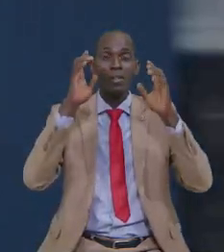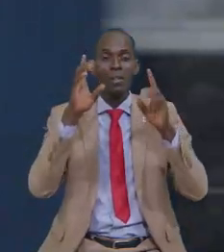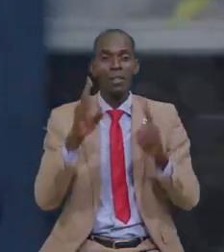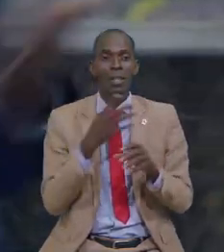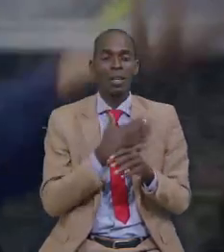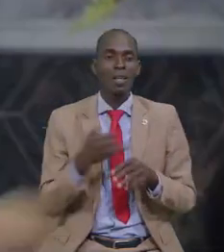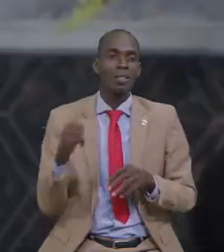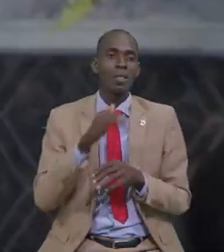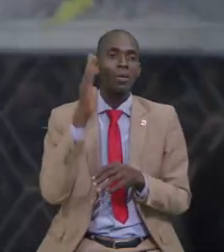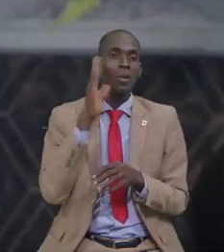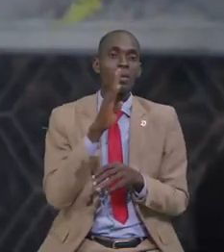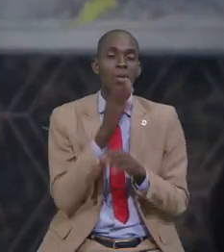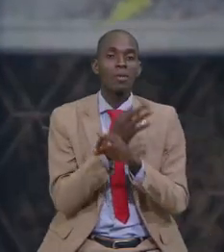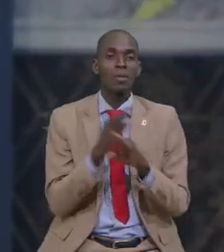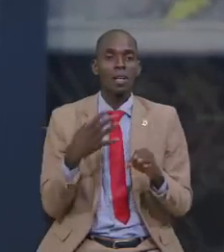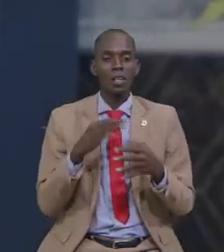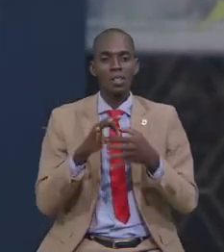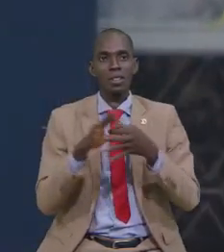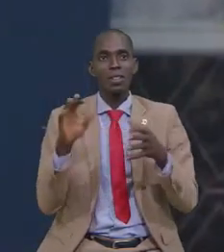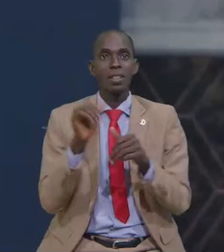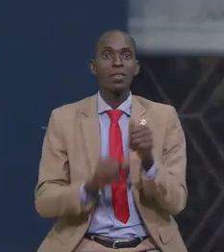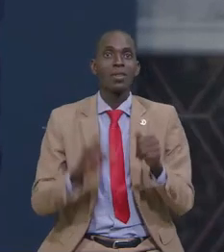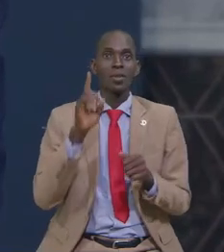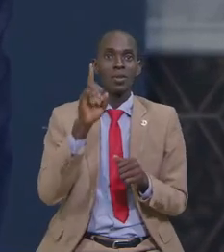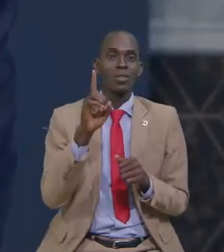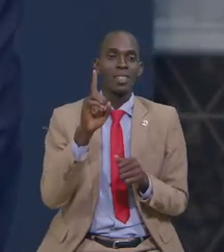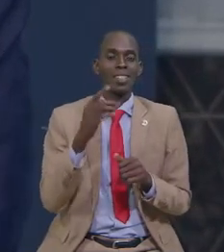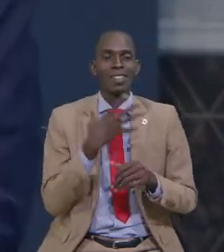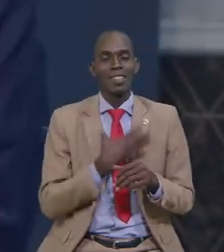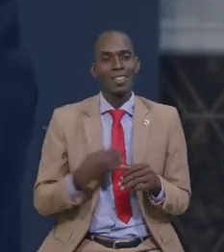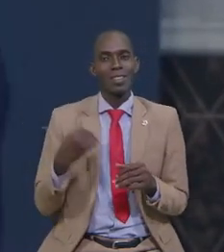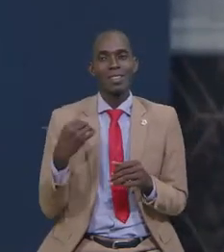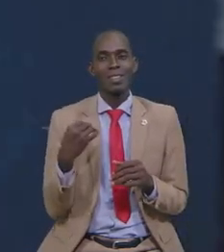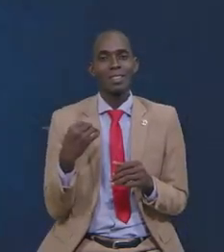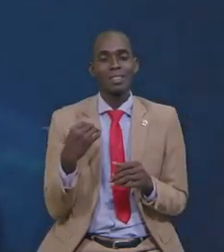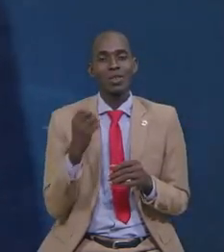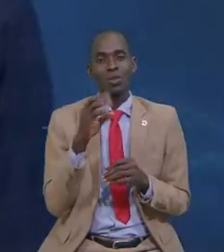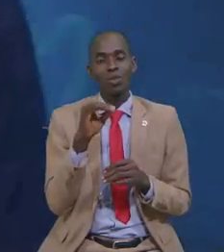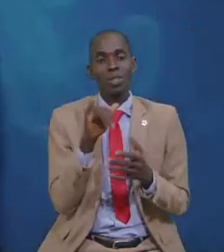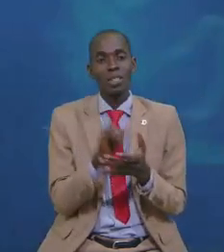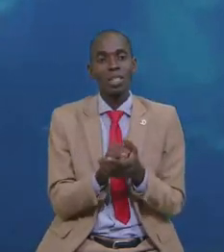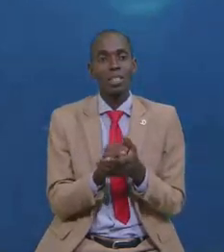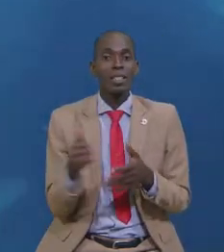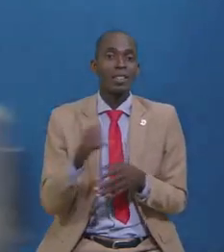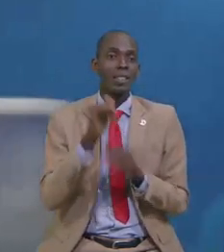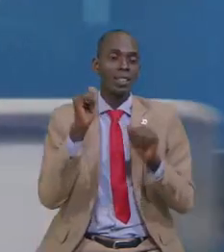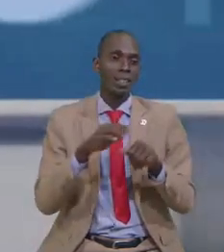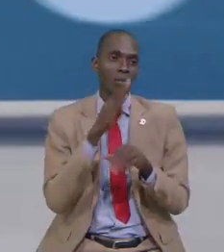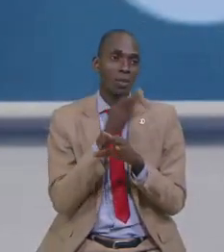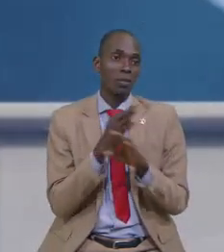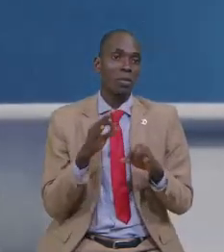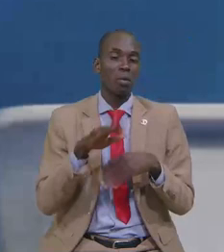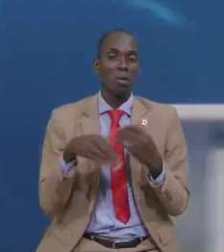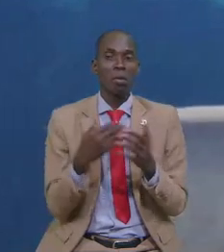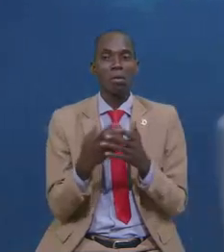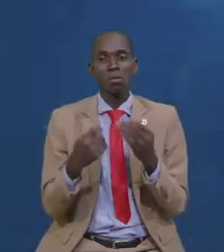prêcher aux intrus afin qu'ils soient affranchis. Il n'a pas dit aller prêcher, aller prier pour les pauvres, aller prêcher aux